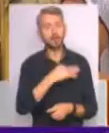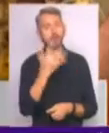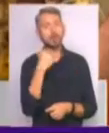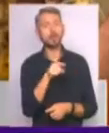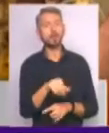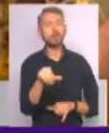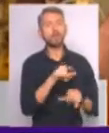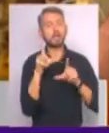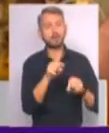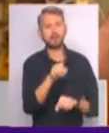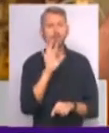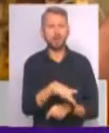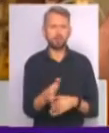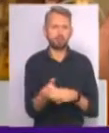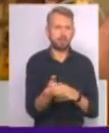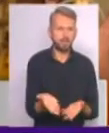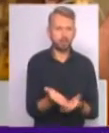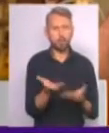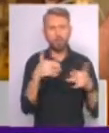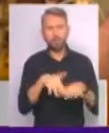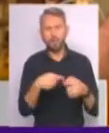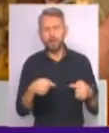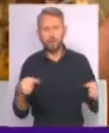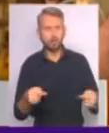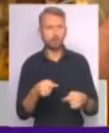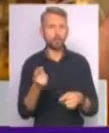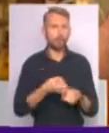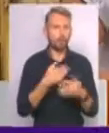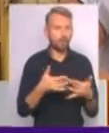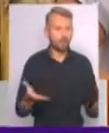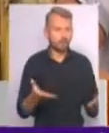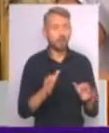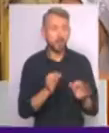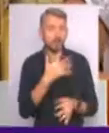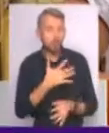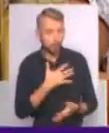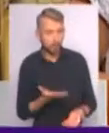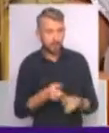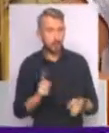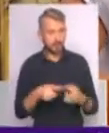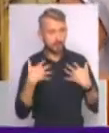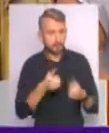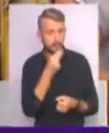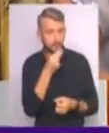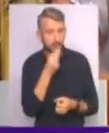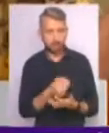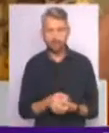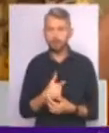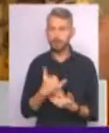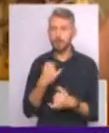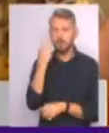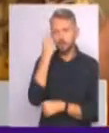куда-то ездите, вы не любите рыбу, морепродукты, овощи? Конечно, любите. Это здоровое питание. Я теперь думаю, как